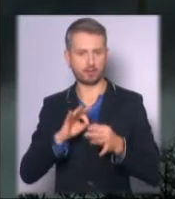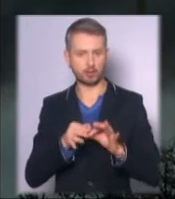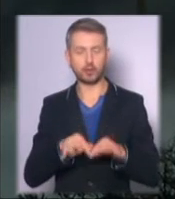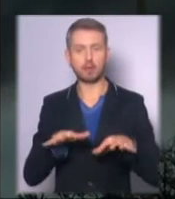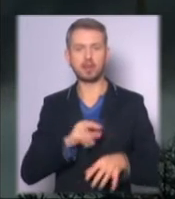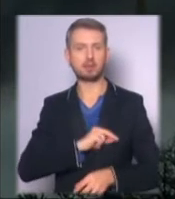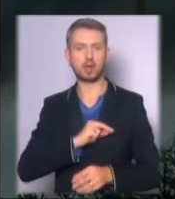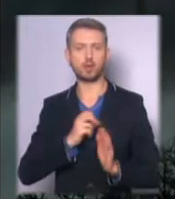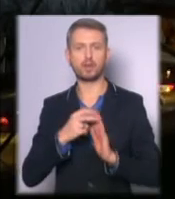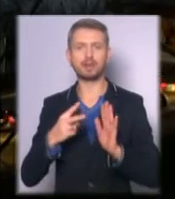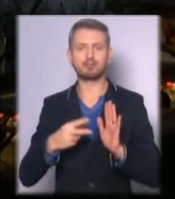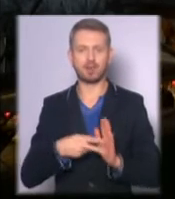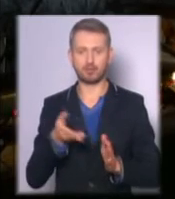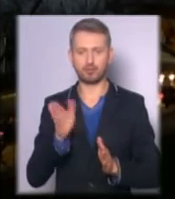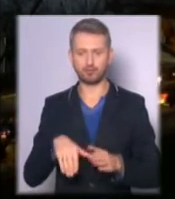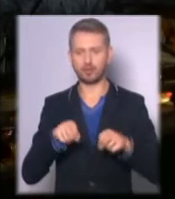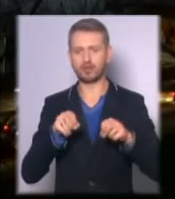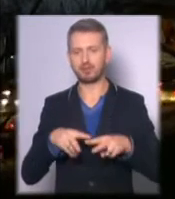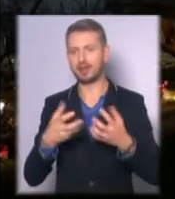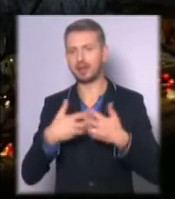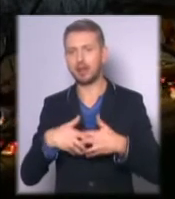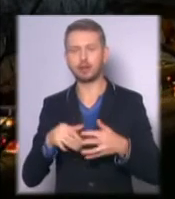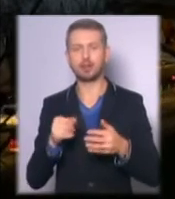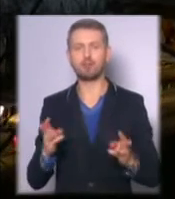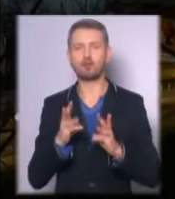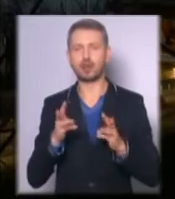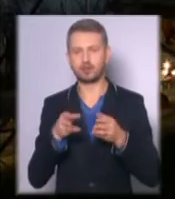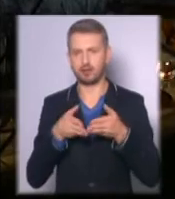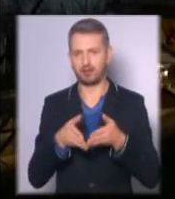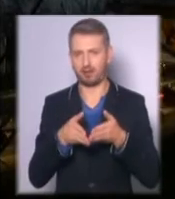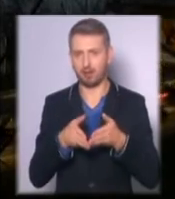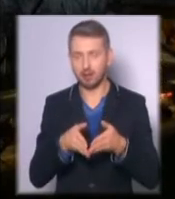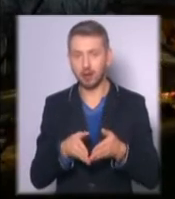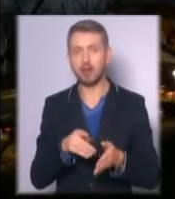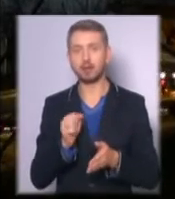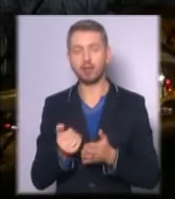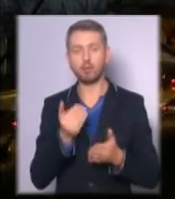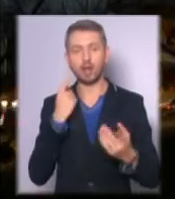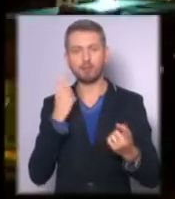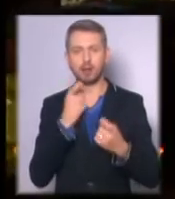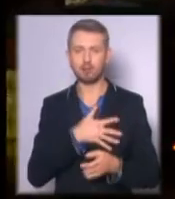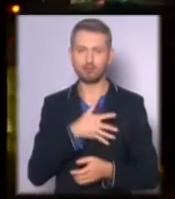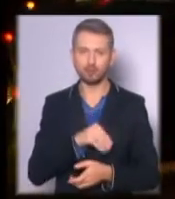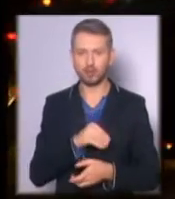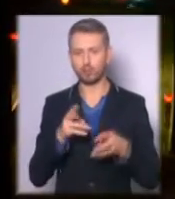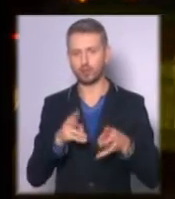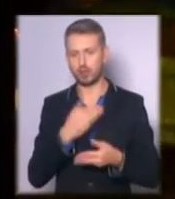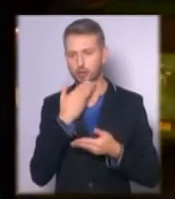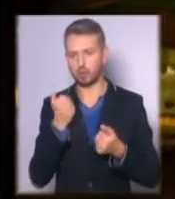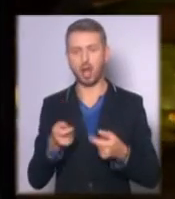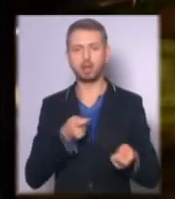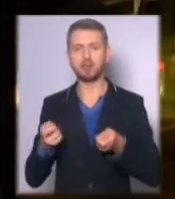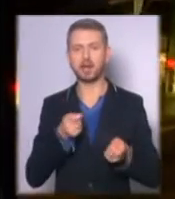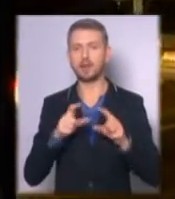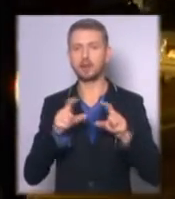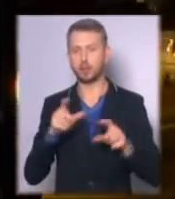працює 17 одиниць спецтехніки та пожежний катер. За попередніми даними, жертв постраждалих немає. Адміністратори закладу встигли